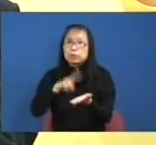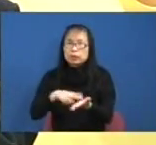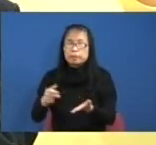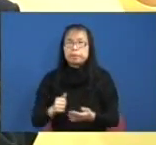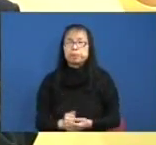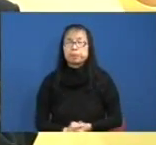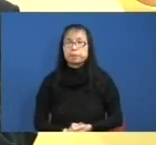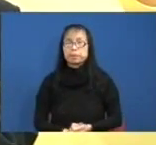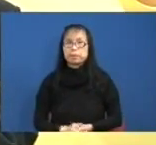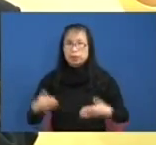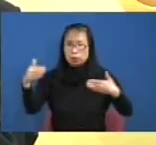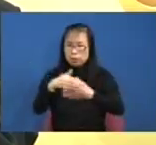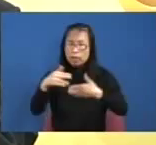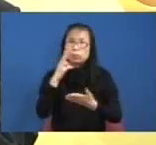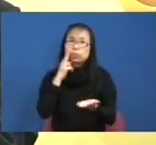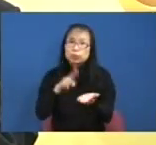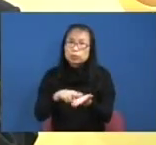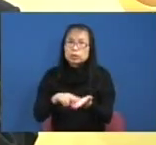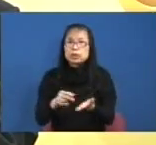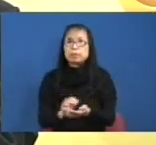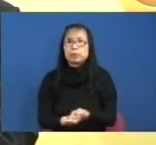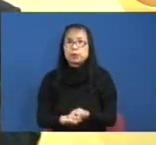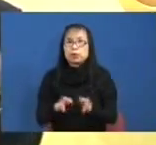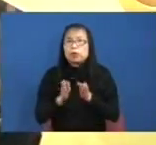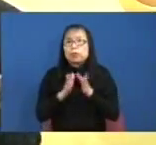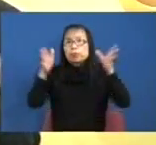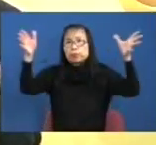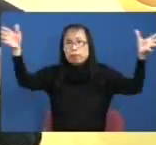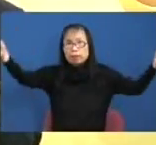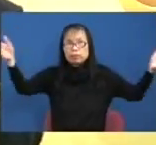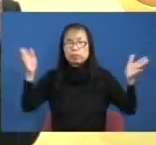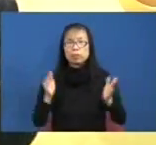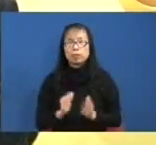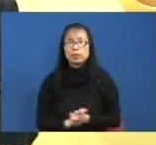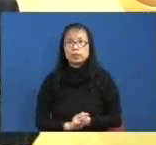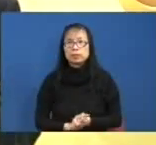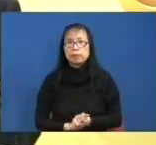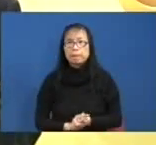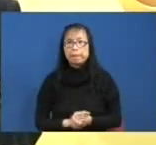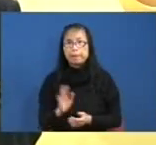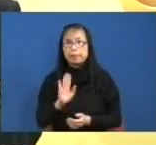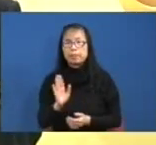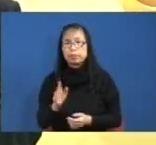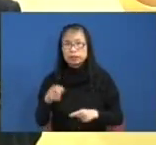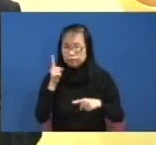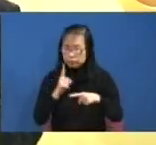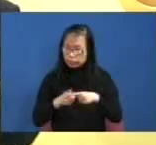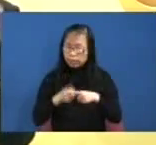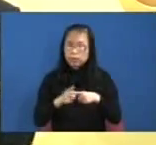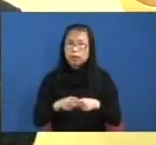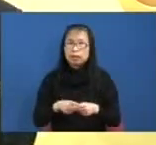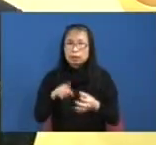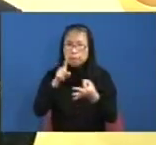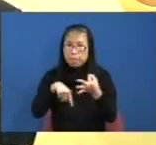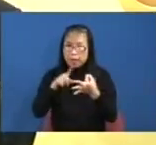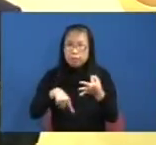謂交通津貼已經將個層面係擴大咗啦。咁基本上都唔係話真係個名就係